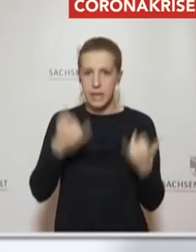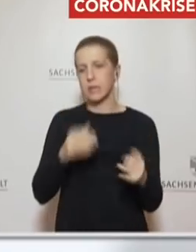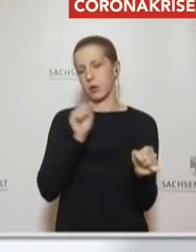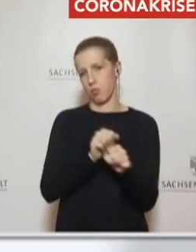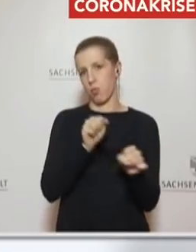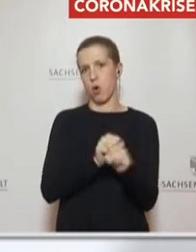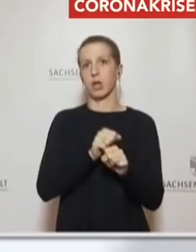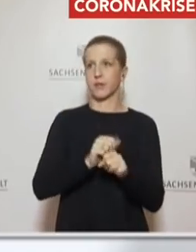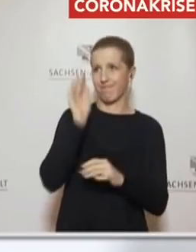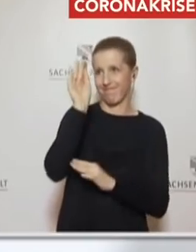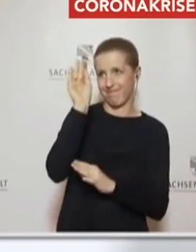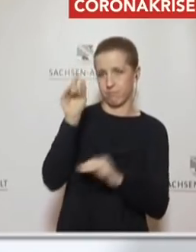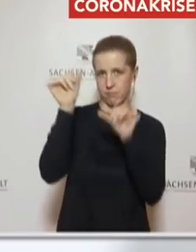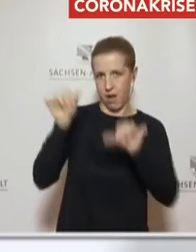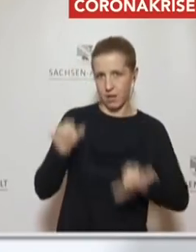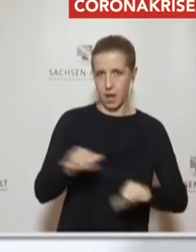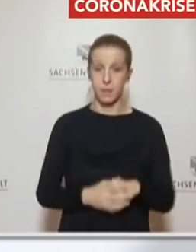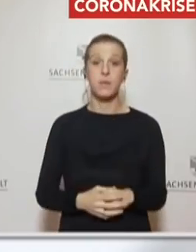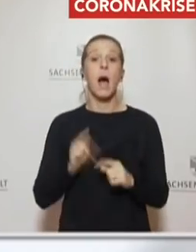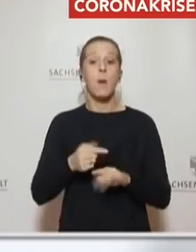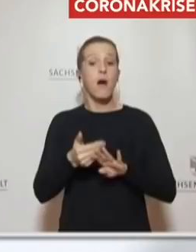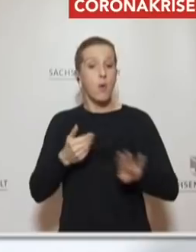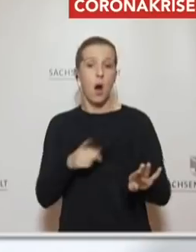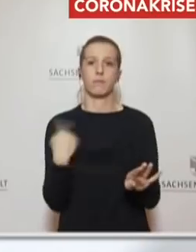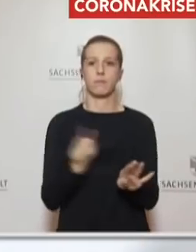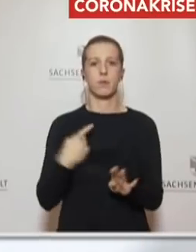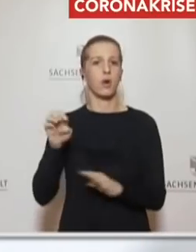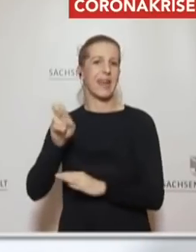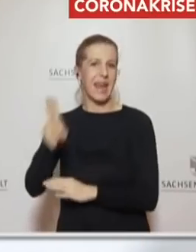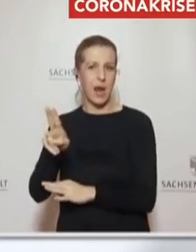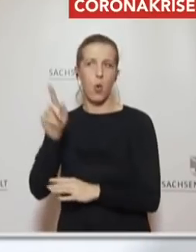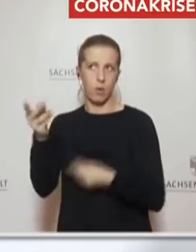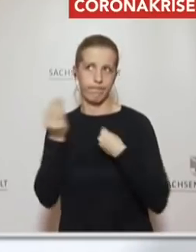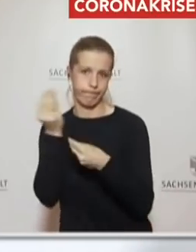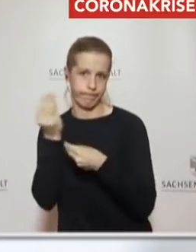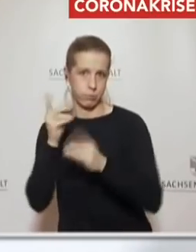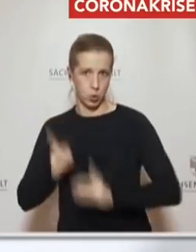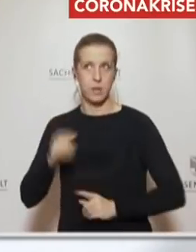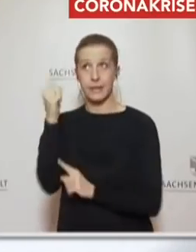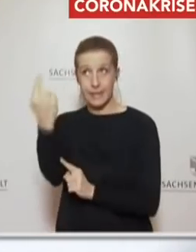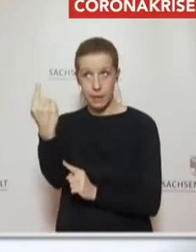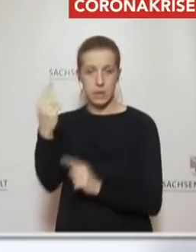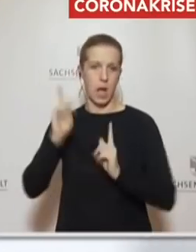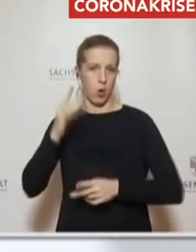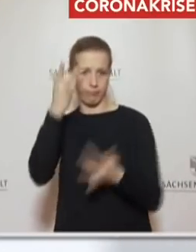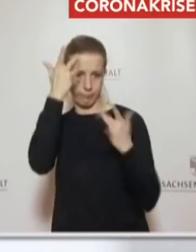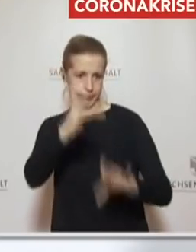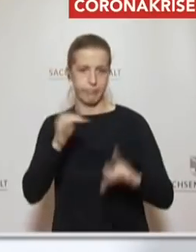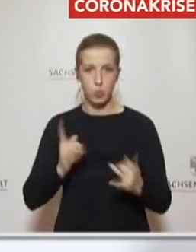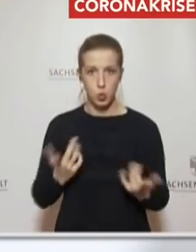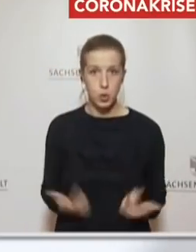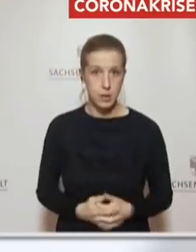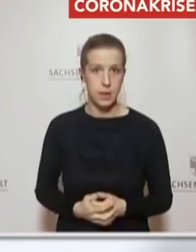aufgefangen wurden. Das soll jetzt mit der EU besprochen werden, auch beihilferechtlich sicher gemacht werden, sodass wir auch, ich glaube, an dieser